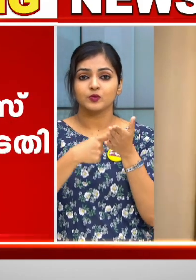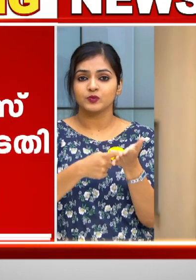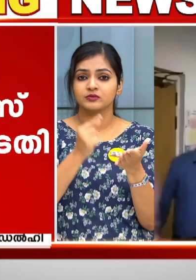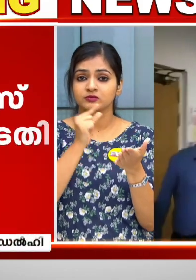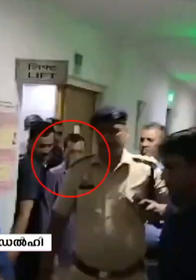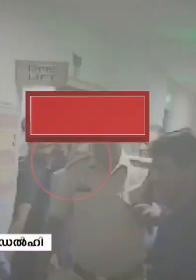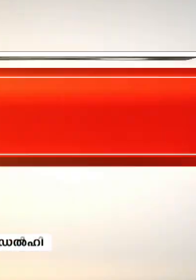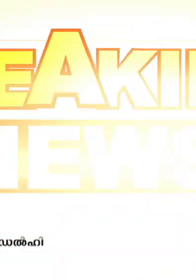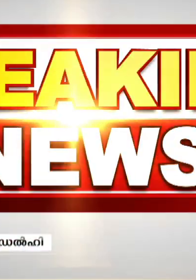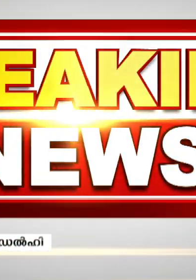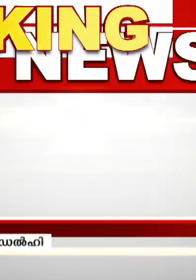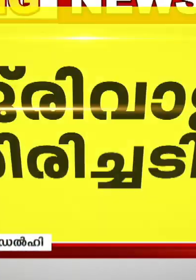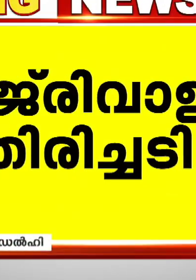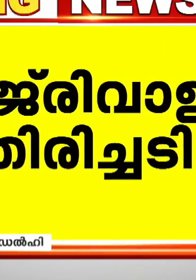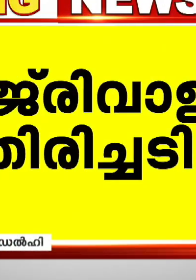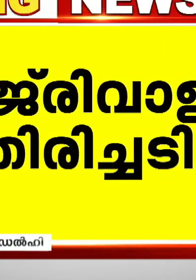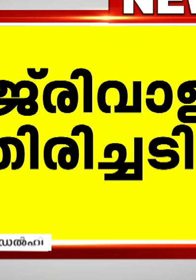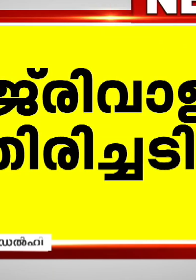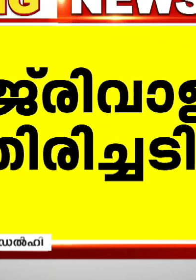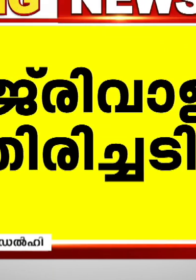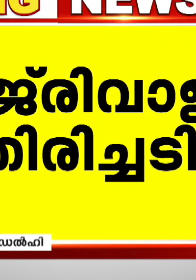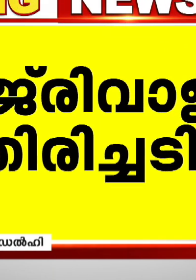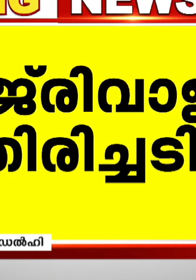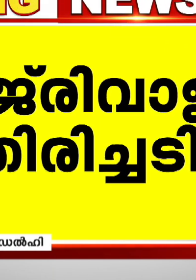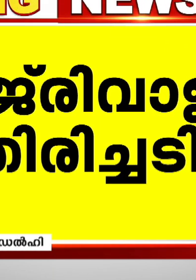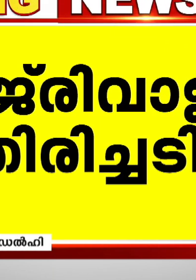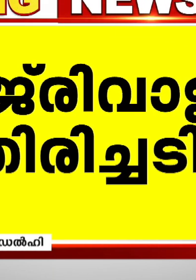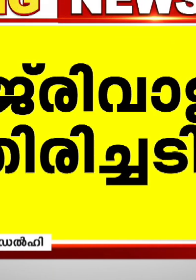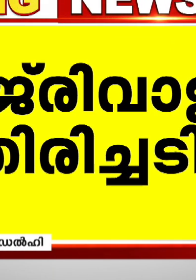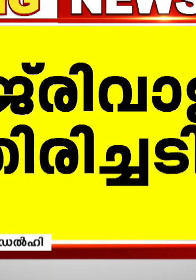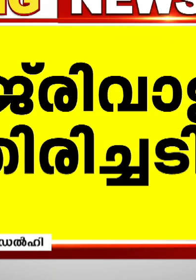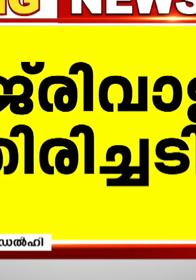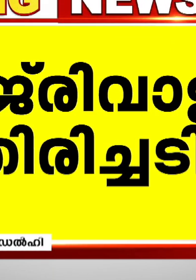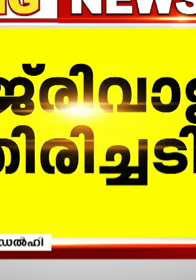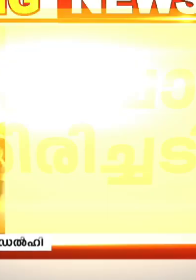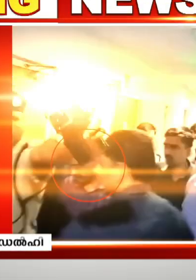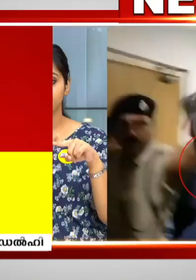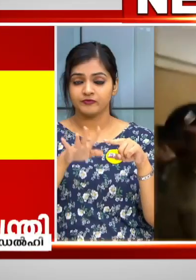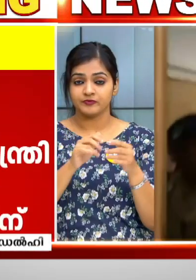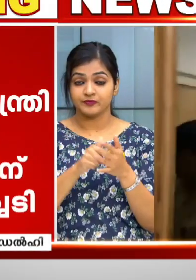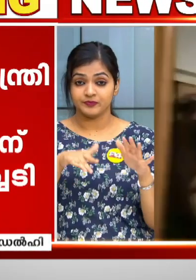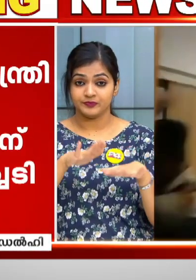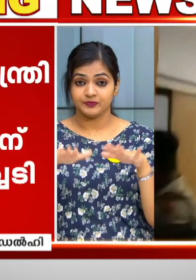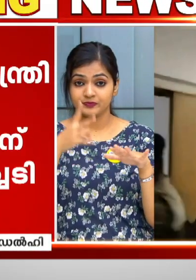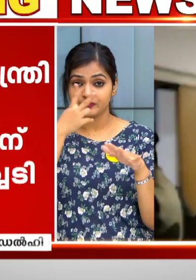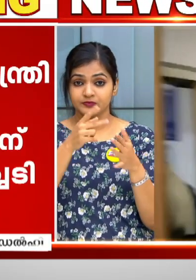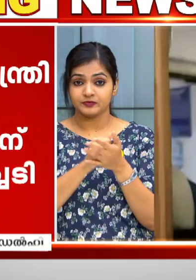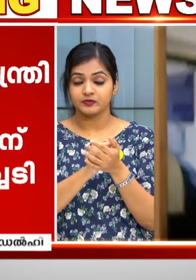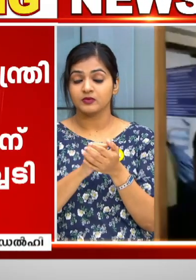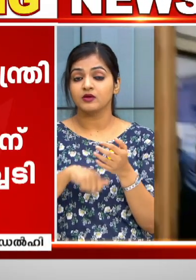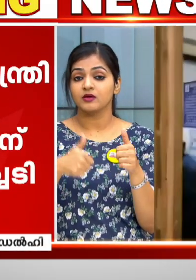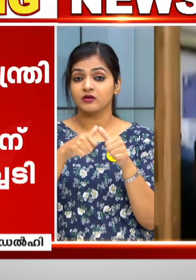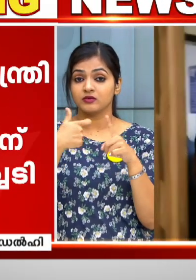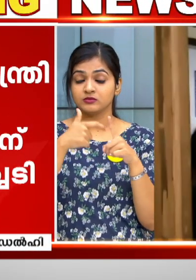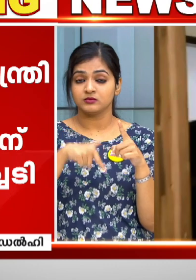അദ്ദേഹത്തിന്റെ ആരോഗ്യനില മോശമാവുകയാണ്, പ്രമേയനില മാറിക്കൊണ്ടിരിക്കുന്നു. കൂടാതെ ഈ ഒരു പശ്ചാത്തലത്തിൽ അദ്ദേഹത്തിന് ജയിലിൽ